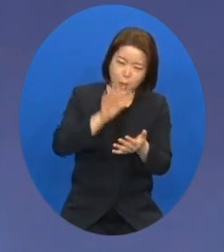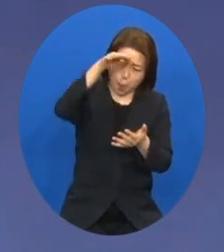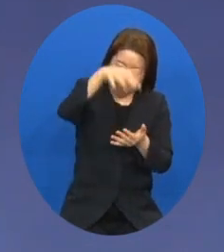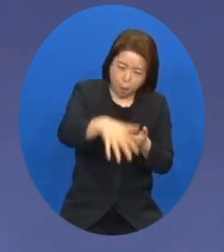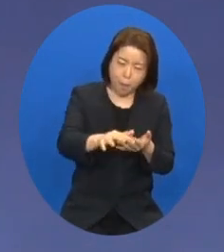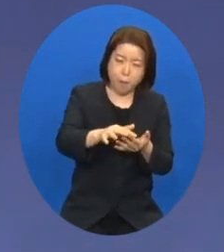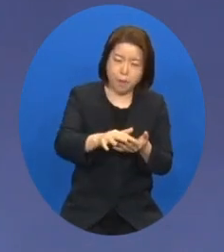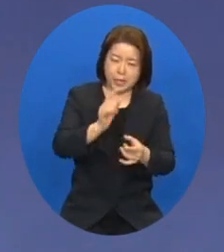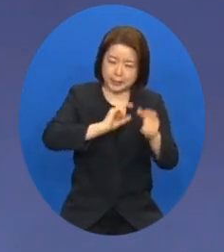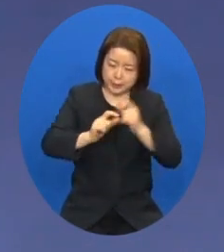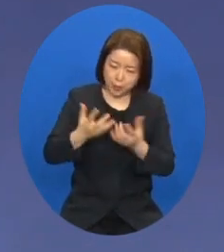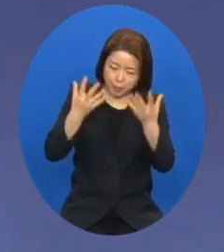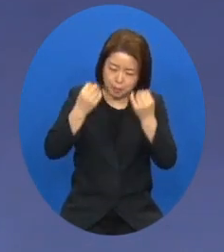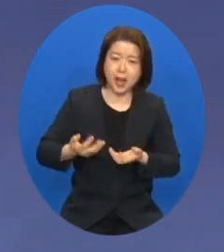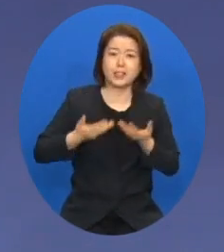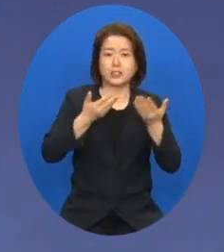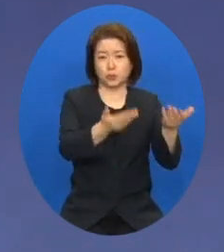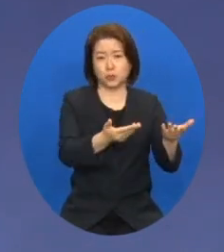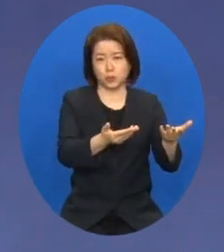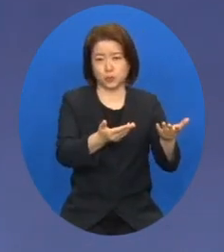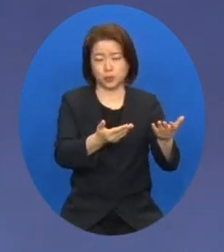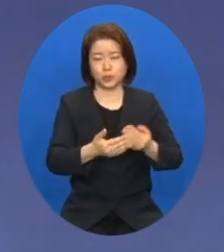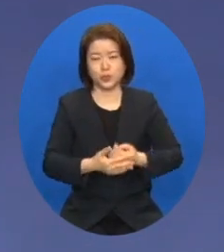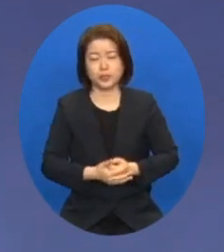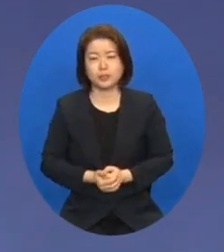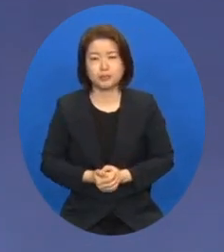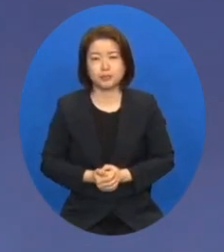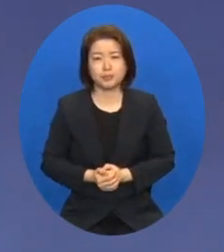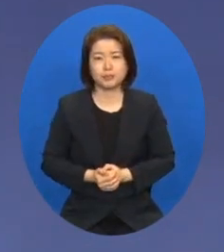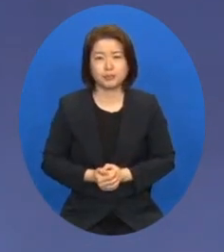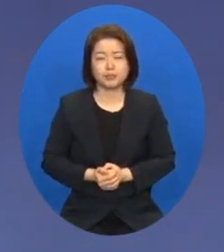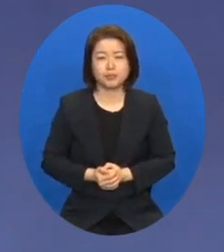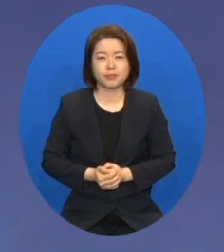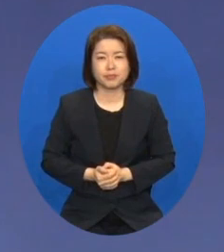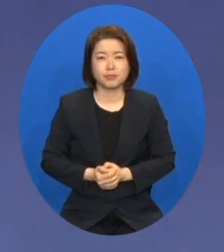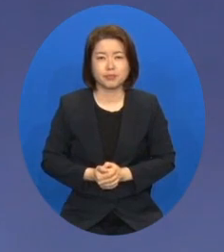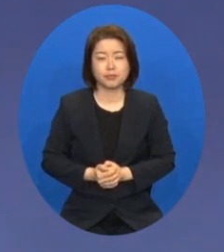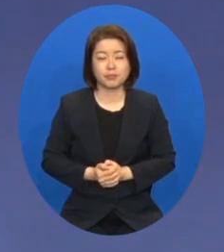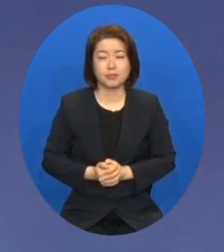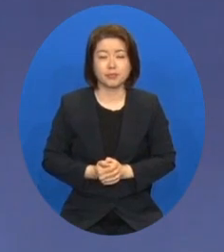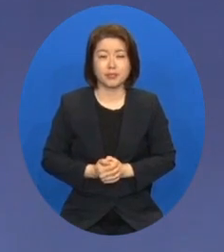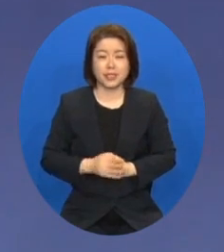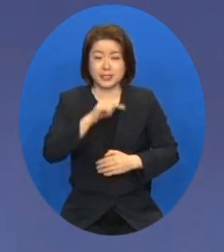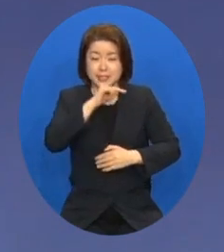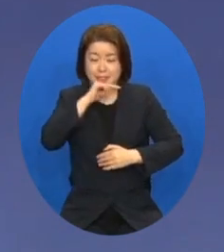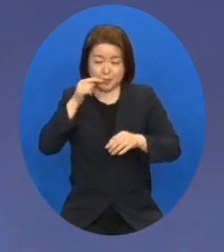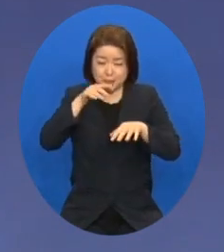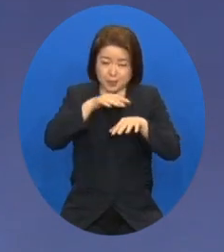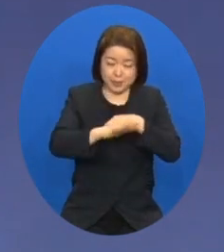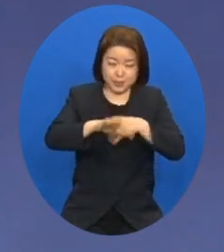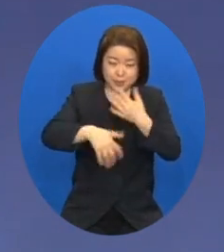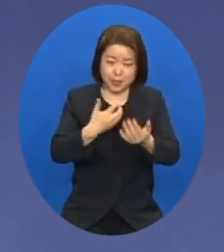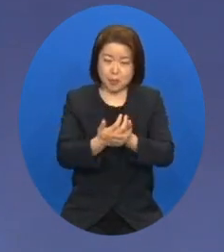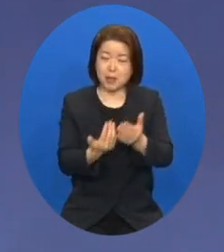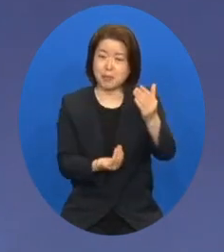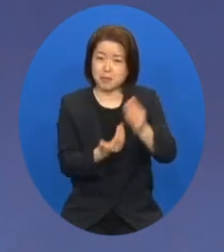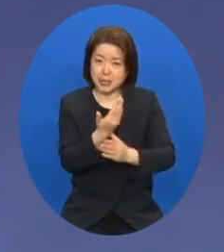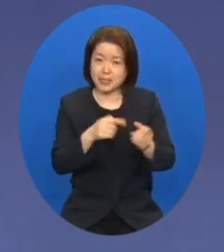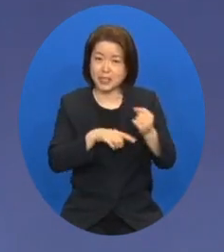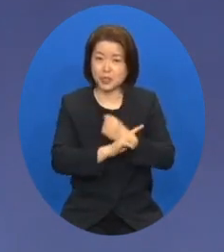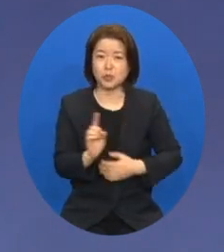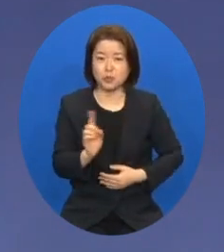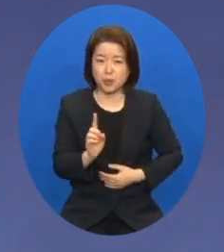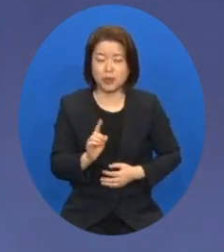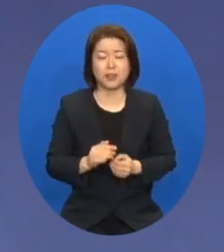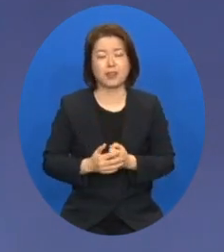안겨 주겠다는 것이 사실 공산주의 혁명이 일어난 이유는 우리가